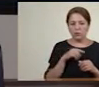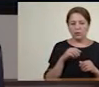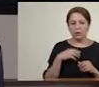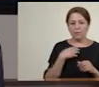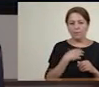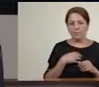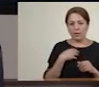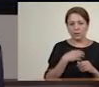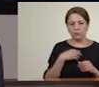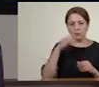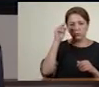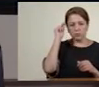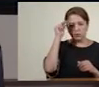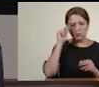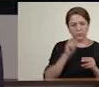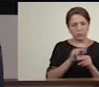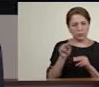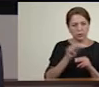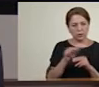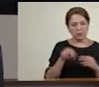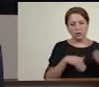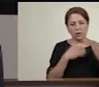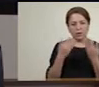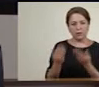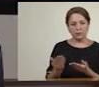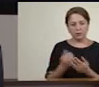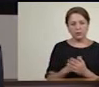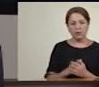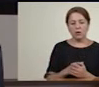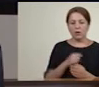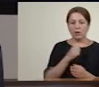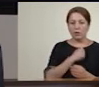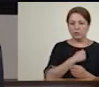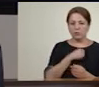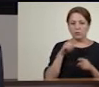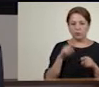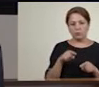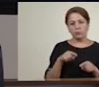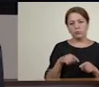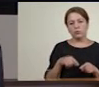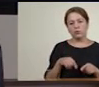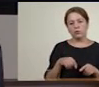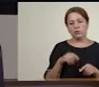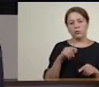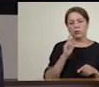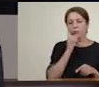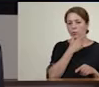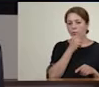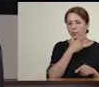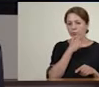maxsus ilm berishini taklif qiladi. Afsuski, bu safar ham bobo